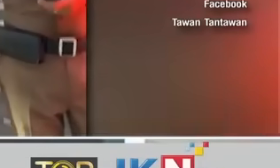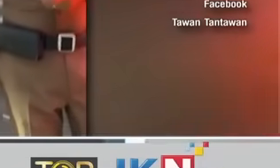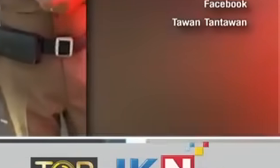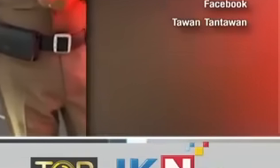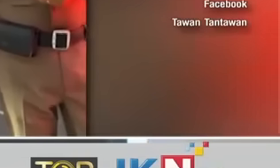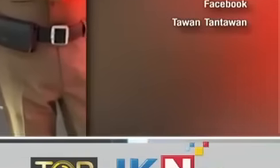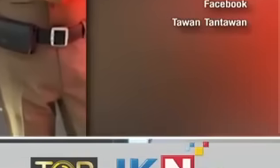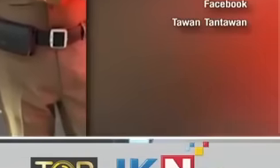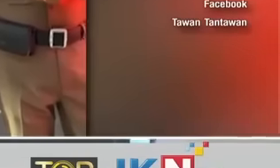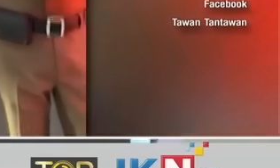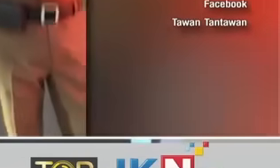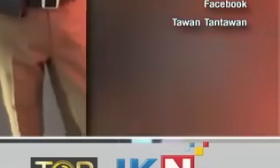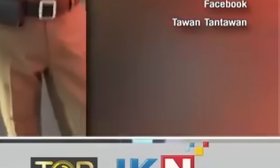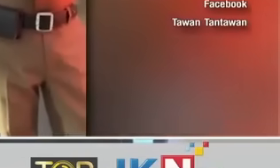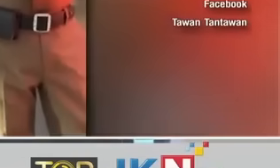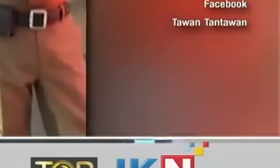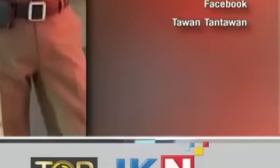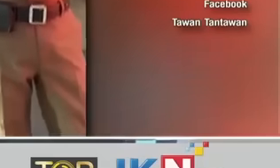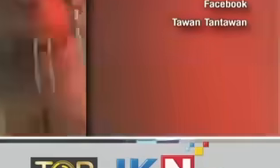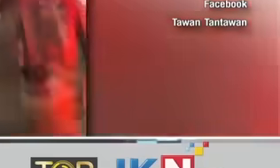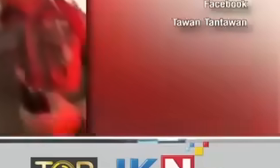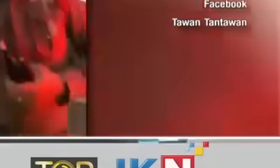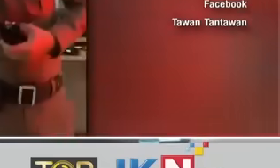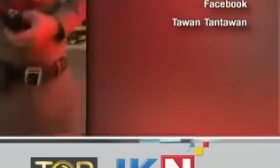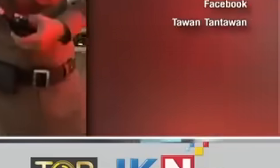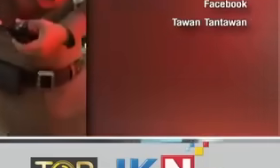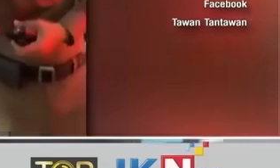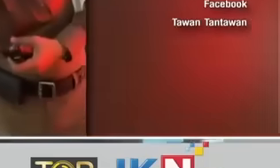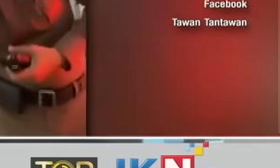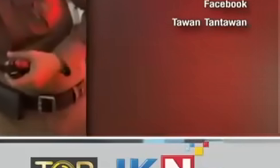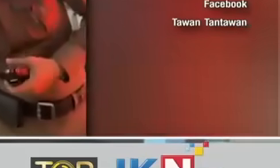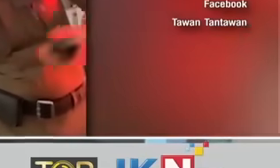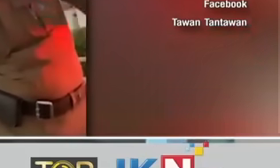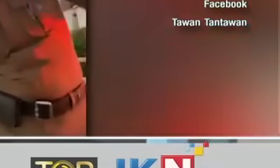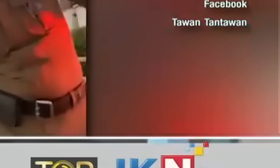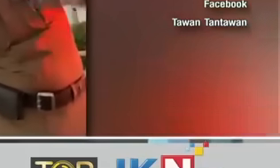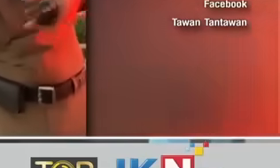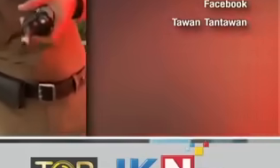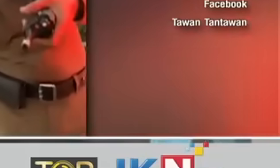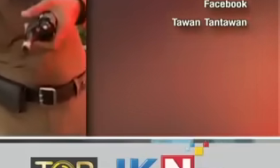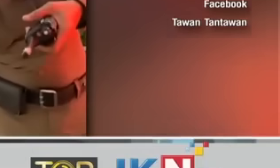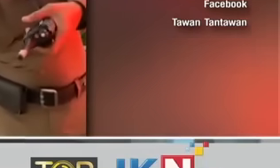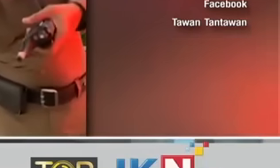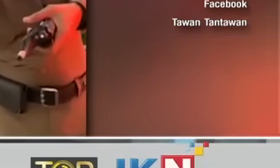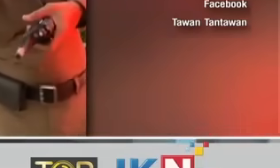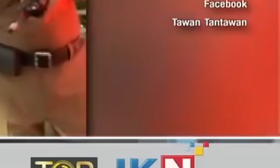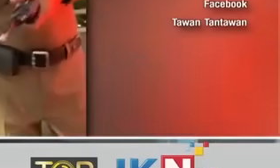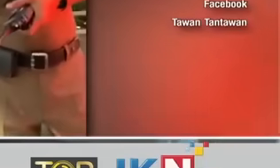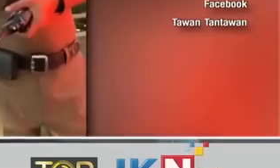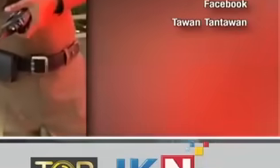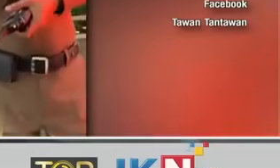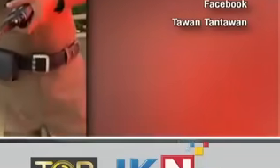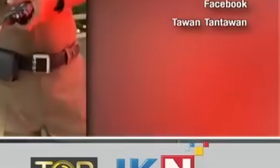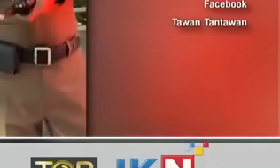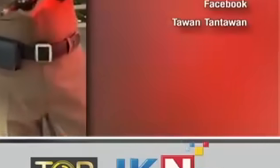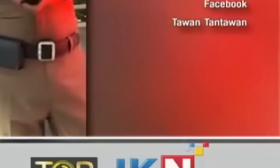งอ ่ะ ปรากฏว่าความจริงอยู่นอกสภาเยอะกว่าในสภาอีกนะทั้งพิธาทั้งธนาธรทั้งชัย